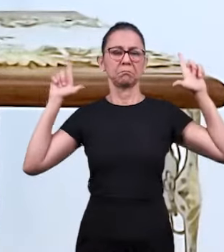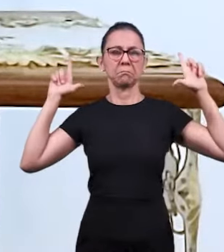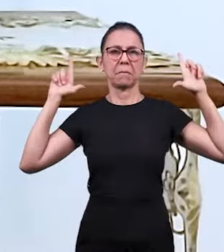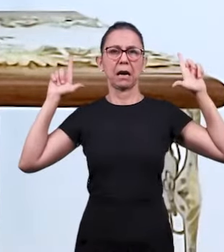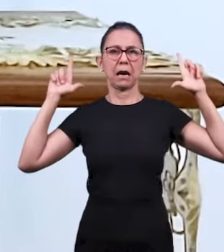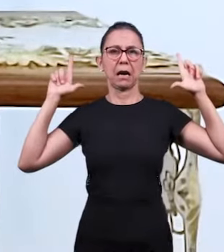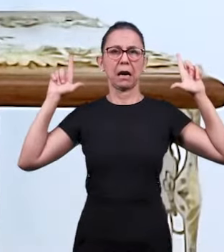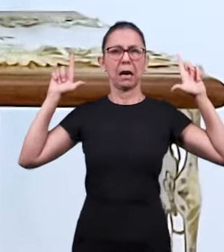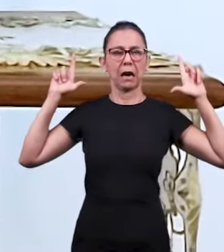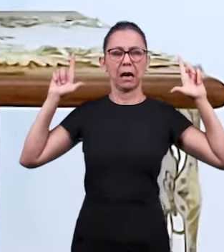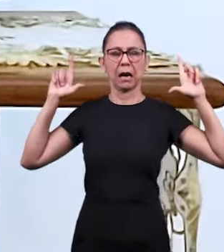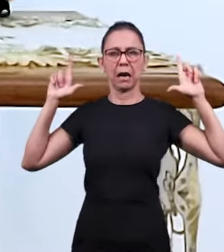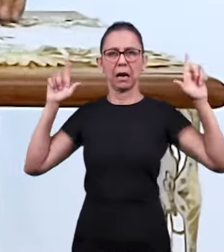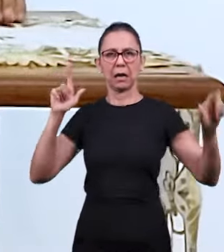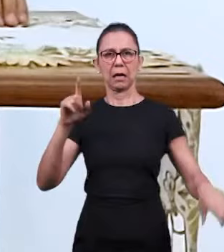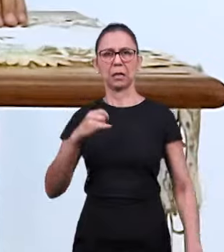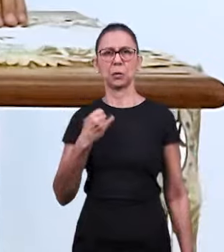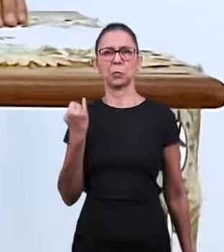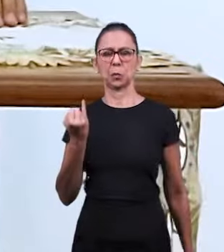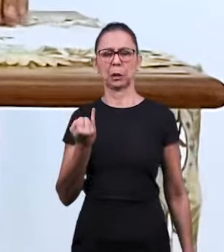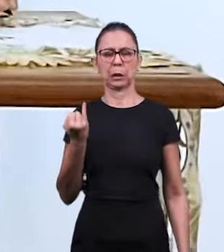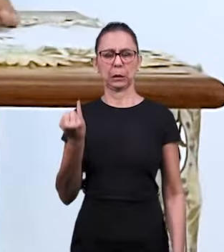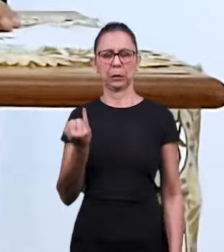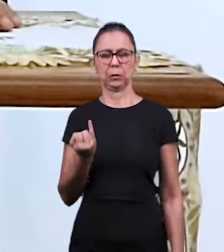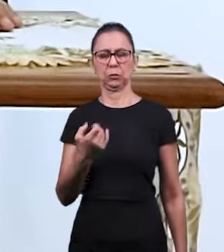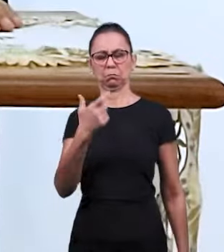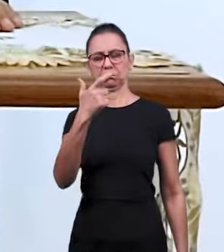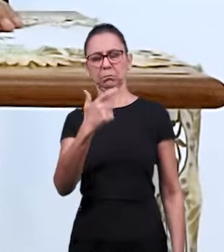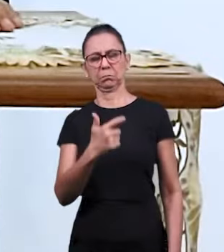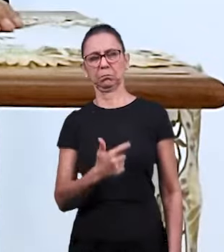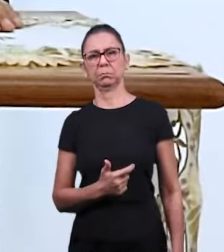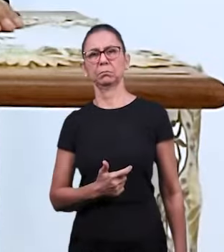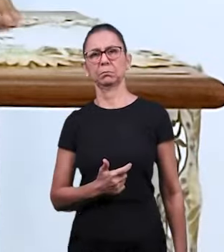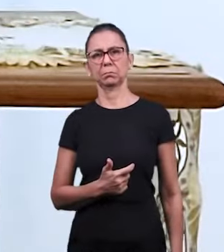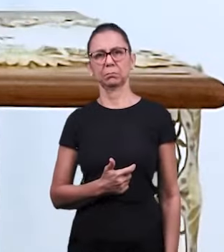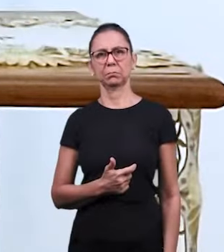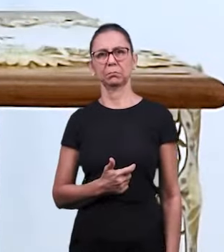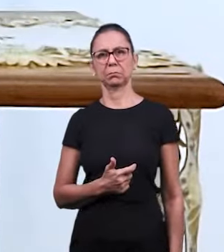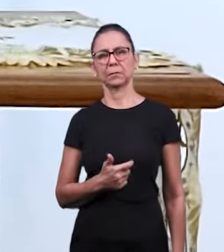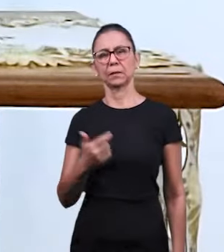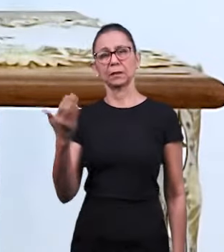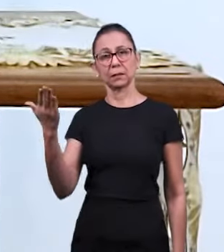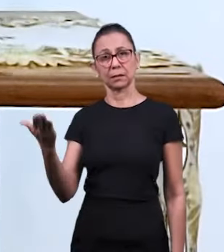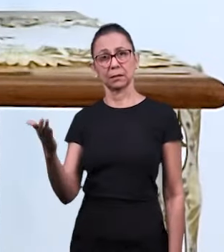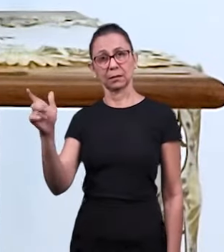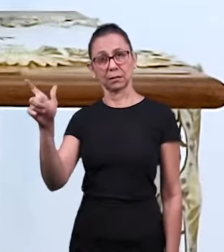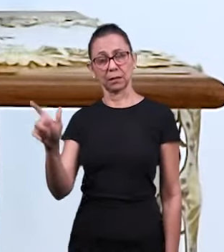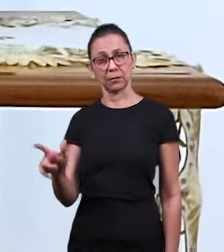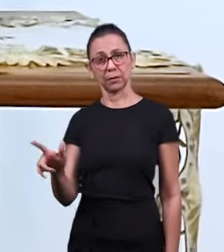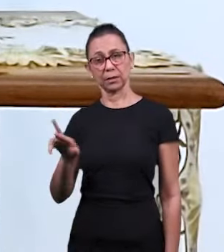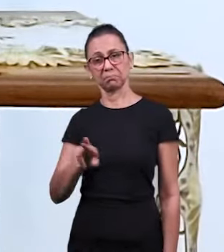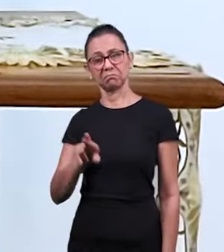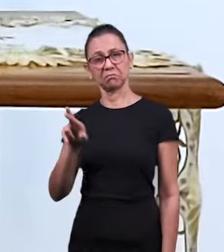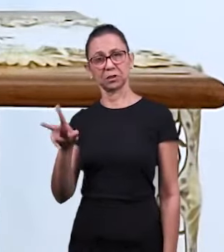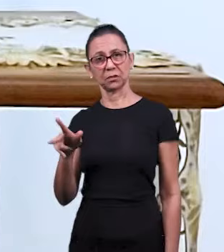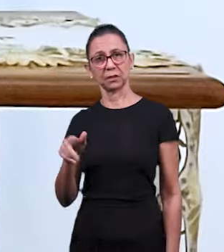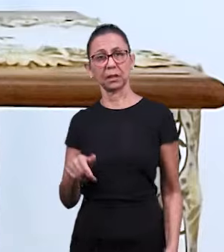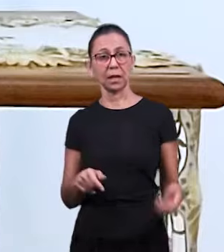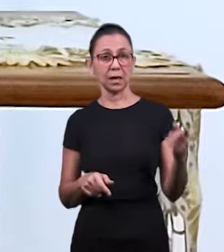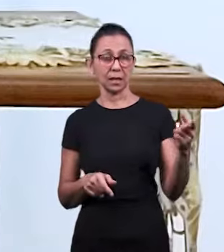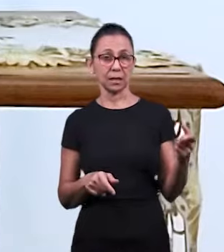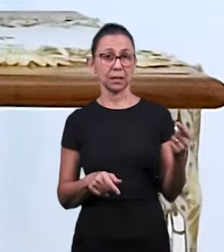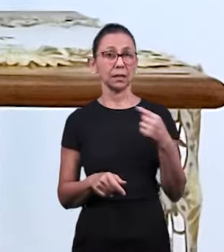он считал себя самым важным человеком в царстве. Давид был наоборот. Когда Саул хотел быть